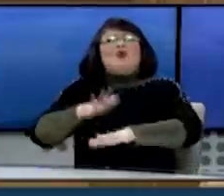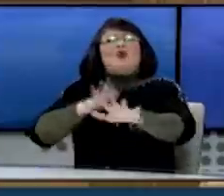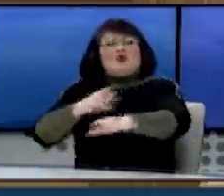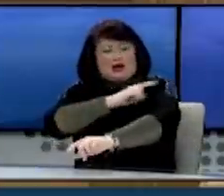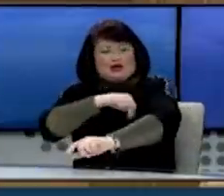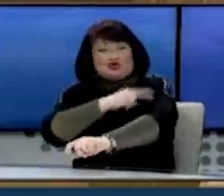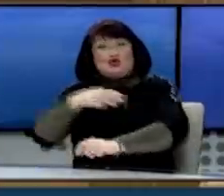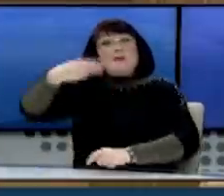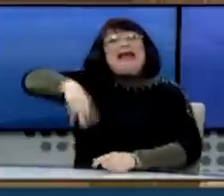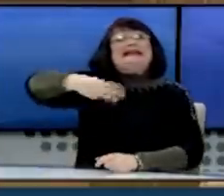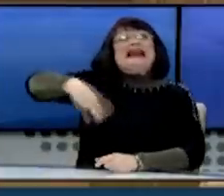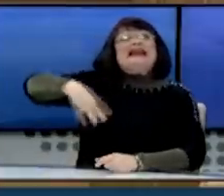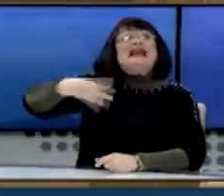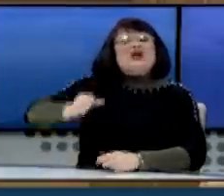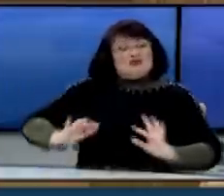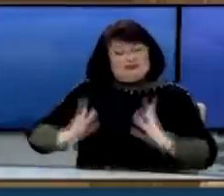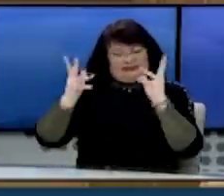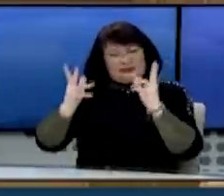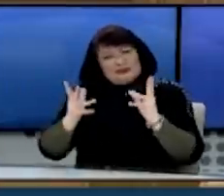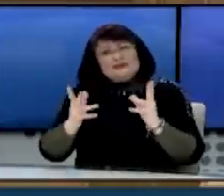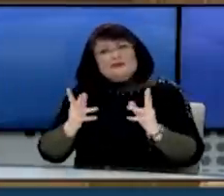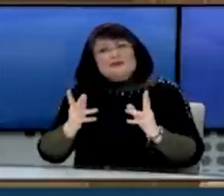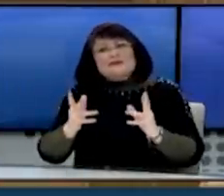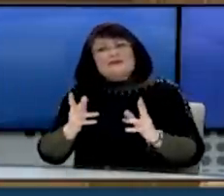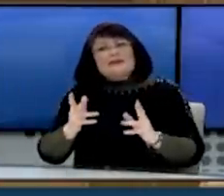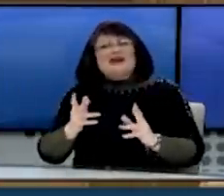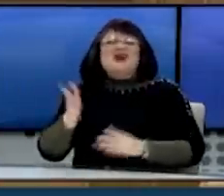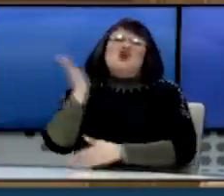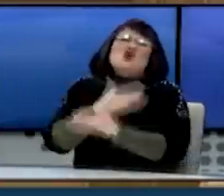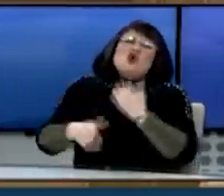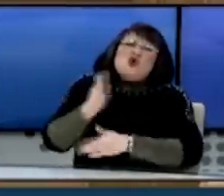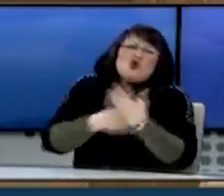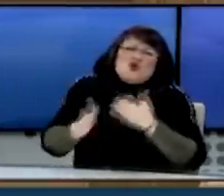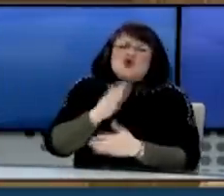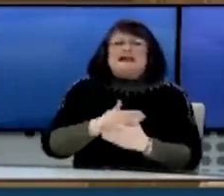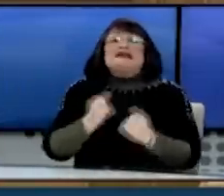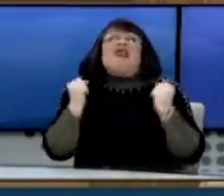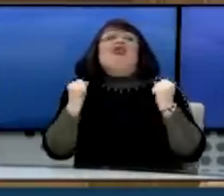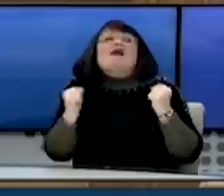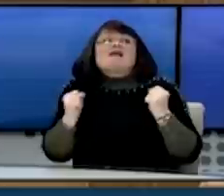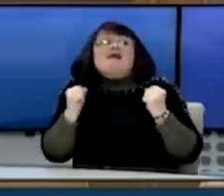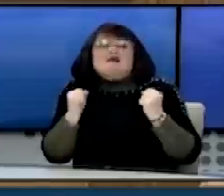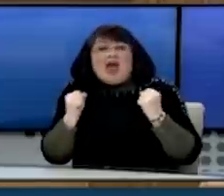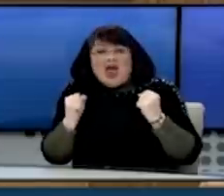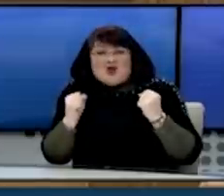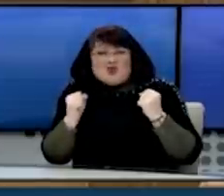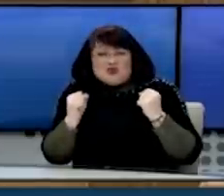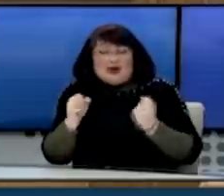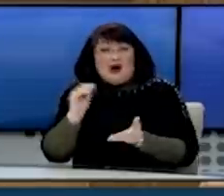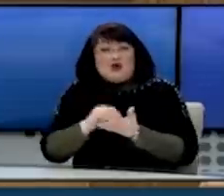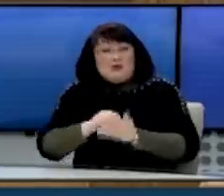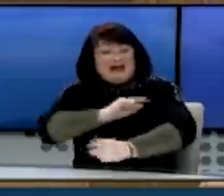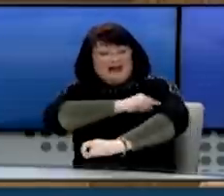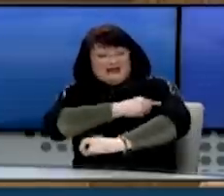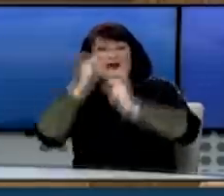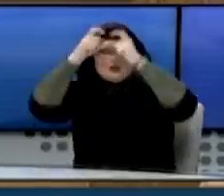νοσοκομεία την ερχόμενη Τρίτη, που μπορεί να έχουν εξαντληθεί, να έχουν γονατίσει από την κούραση οι